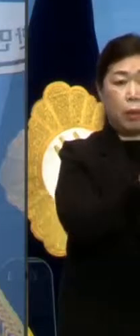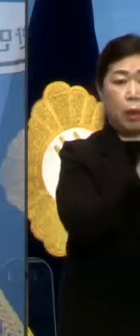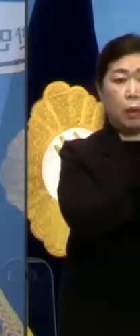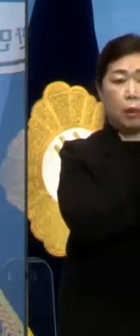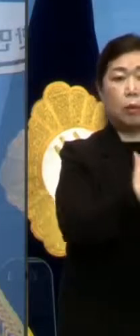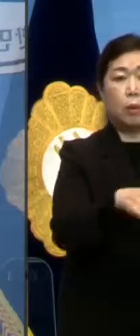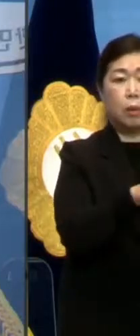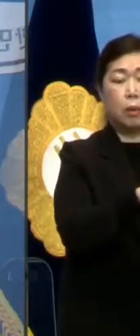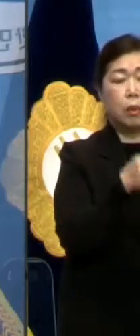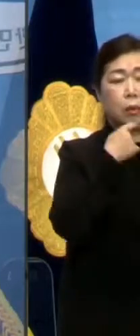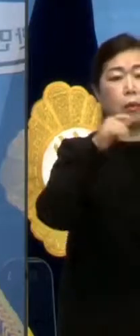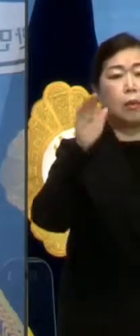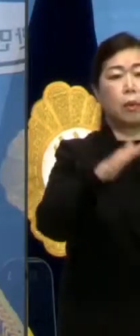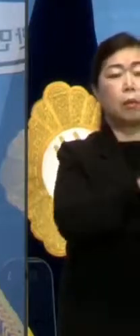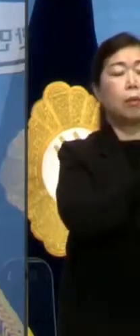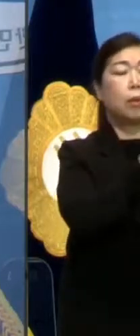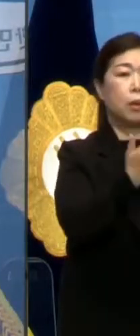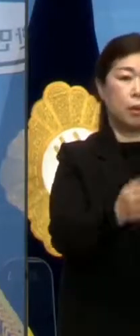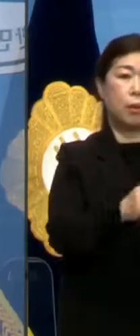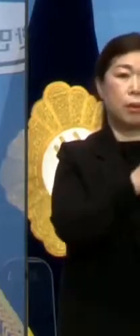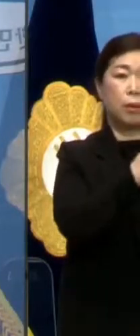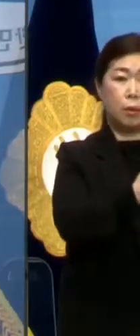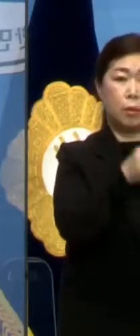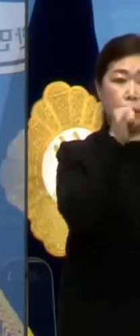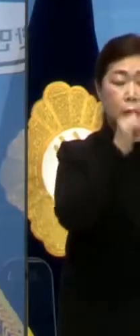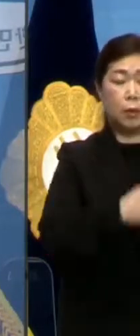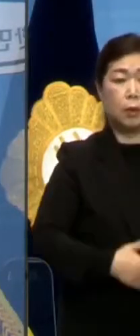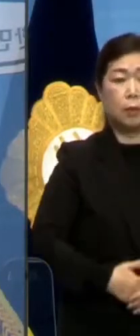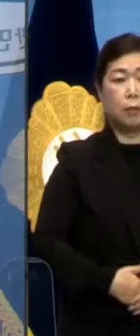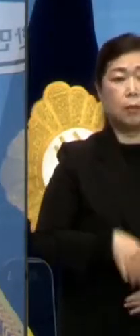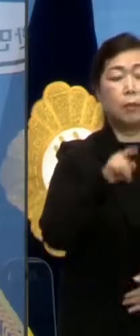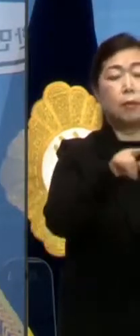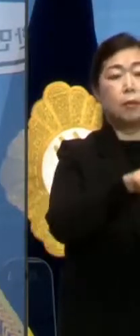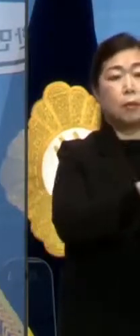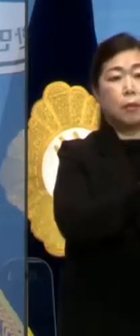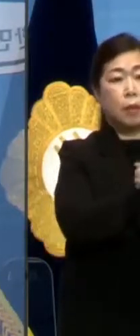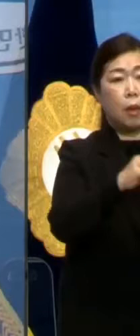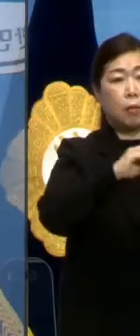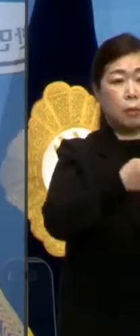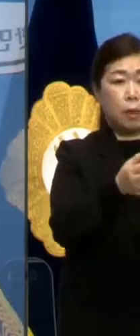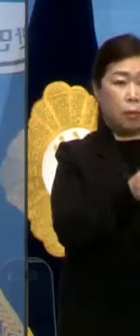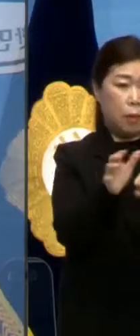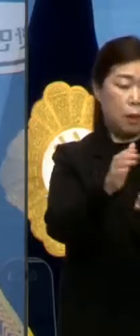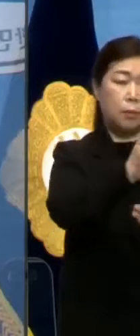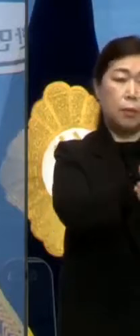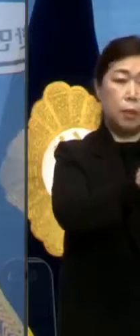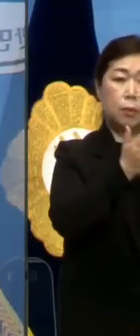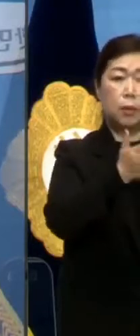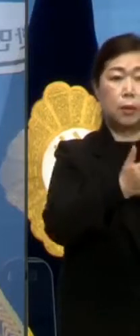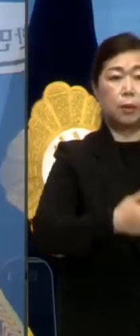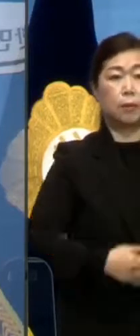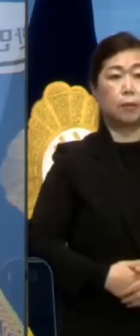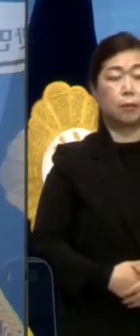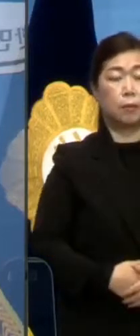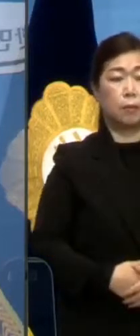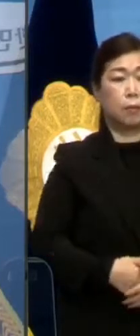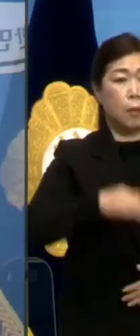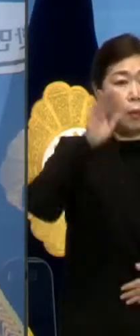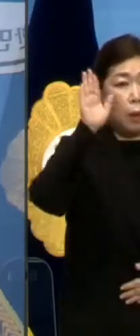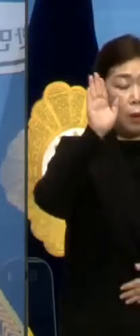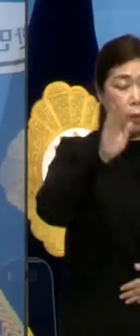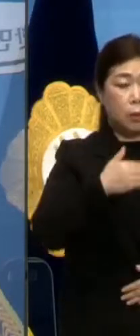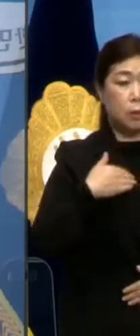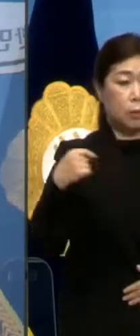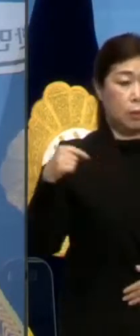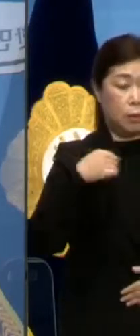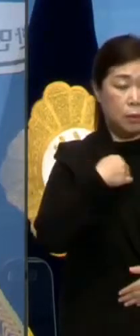하고자 천사로 나타난 것입니다. 그 뜻을 왜곡하지 마시기 바랍니다. 향후 본